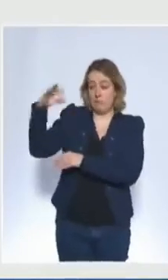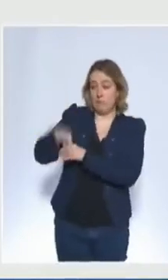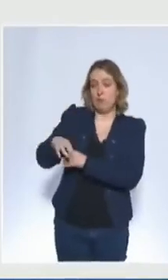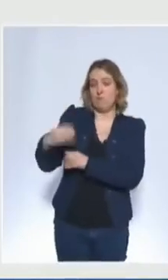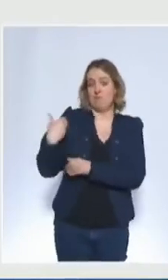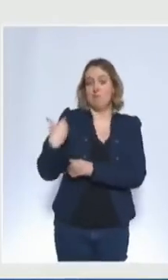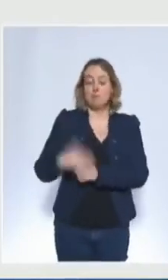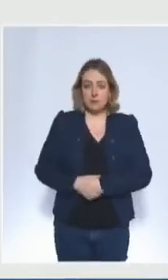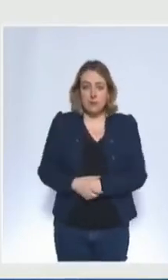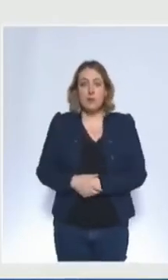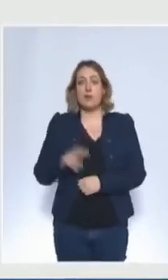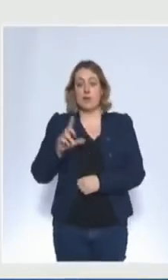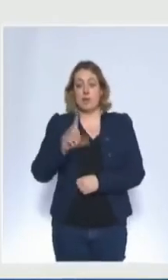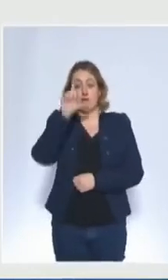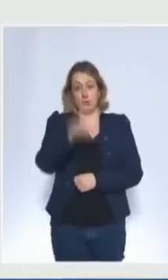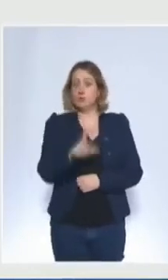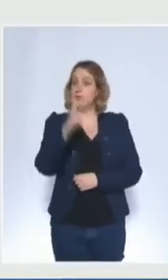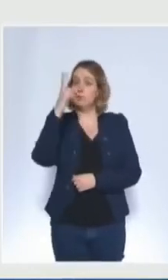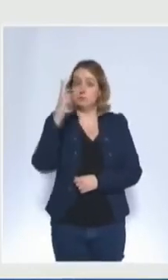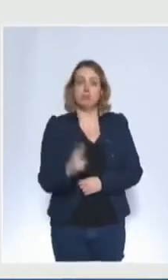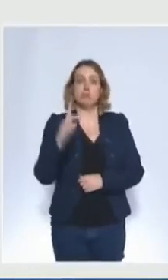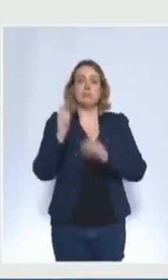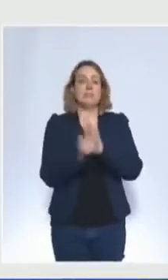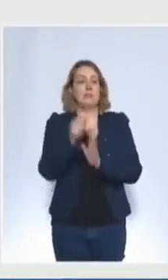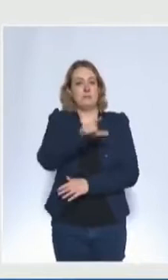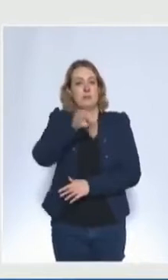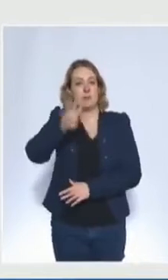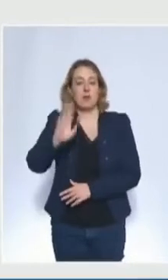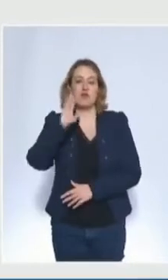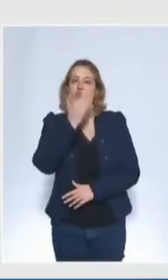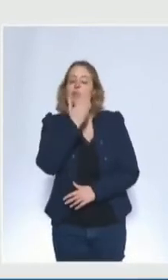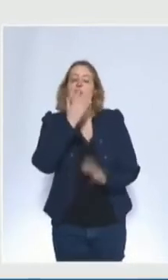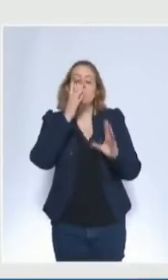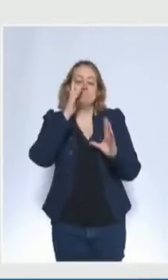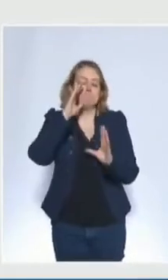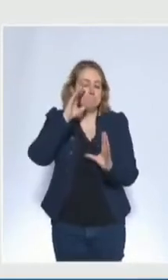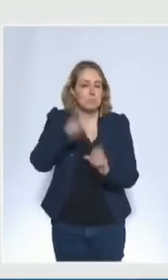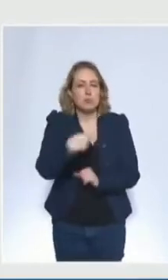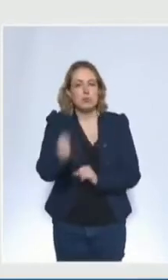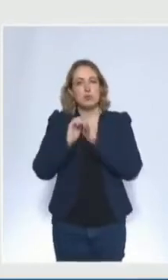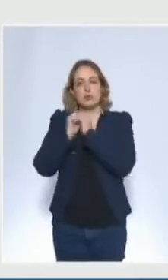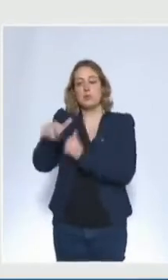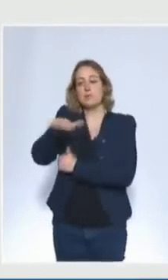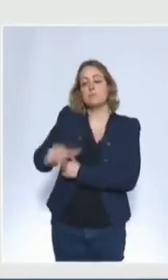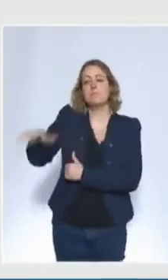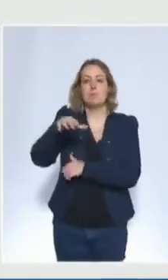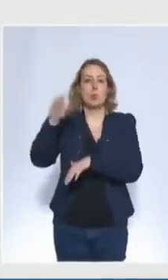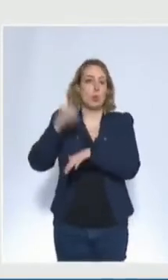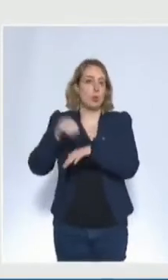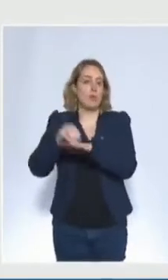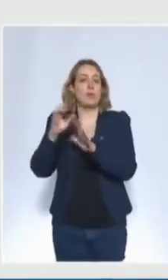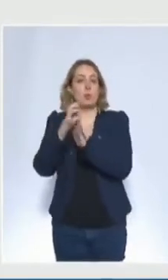vigueur lundi prochain le 24 janvier sous réserve bien sûr de la décision du conseil